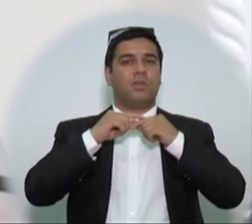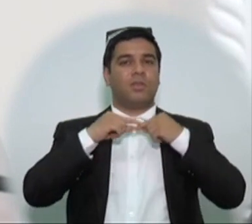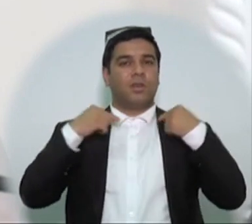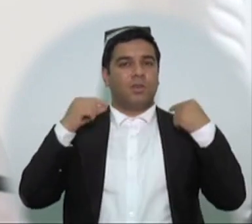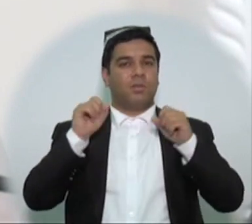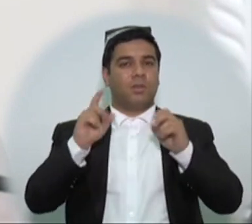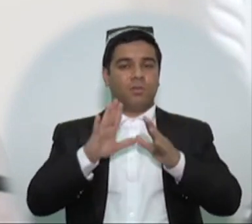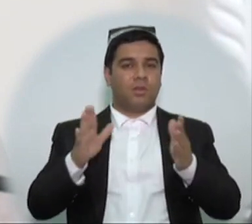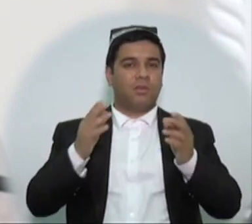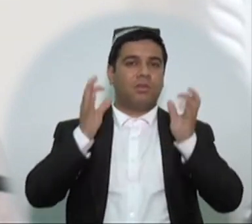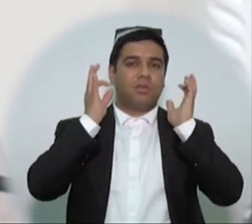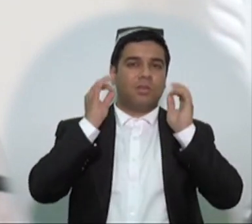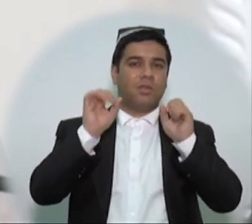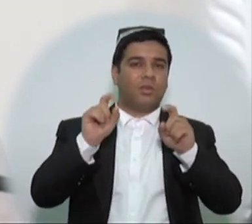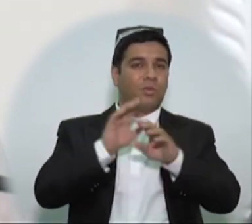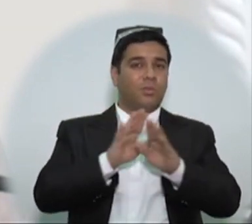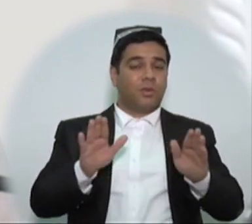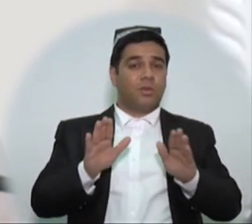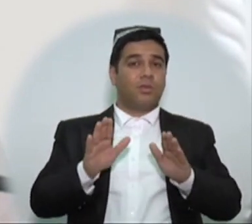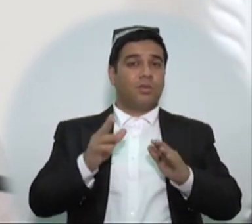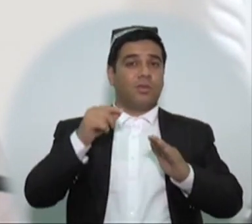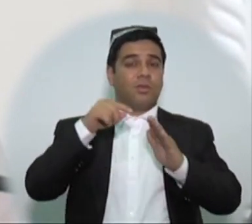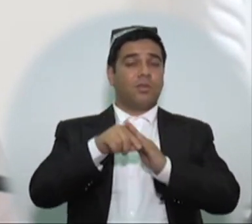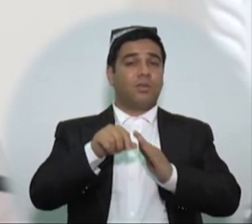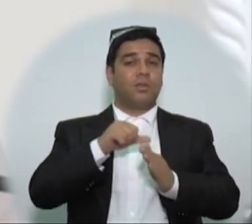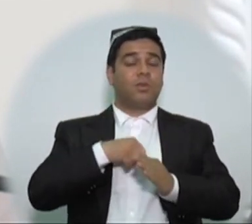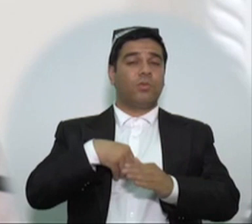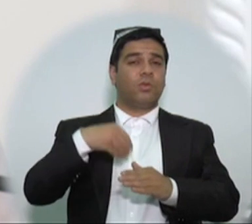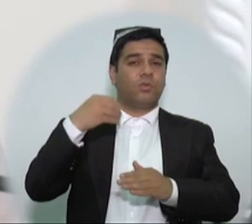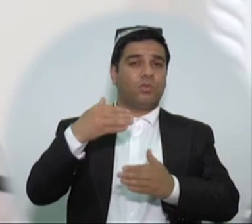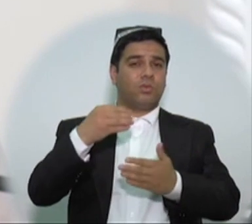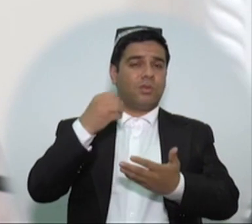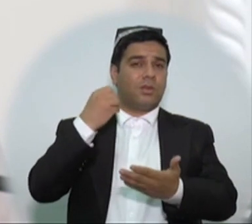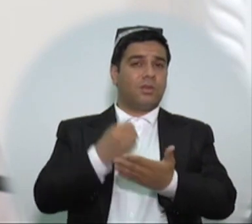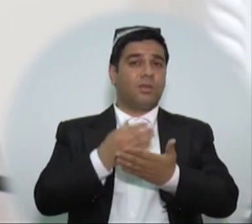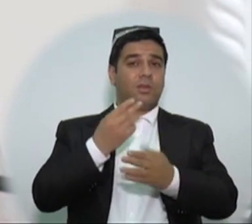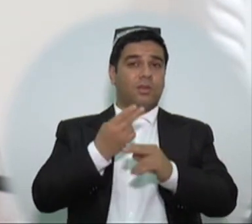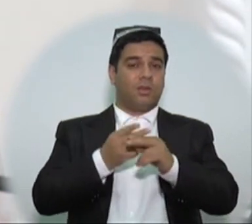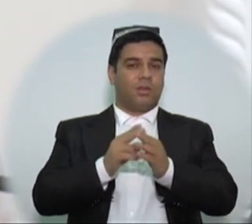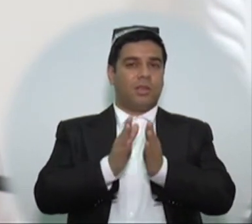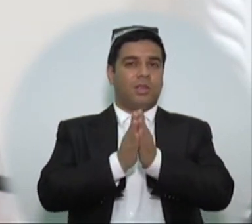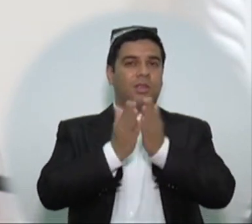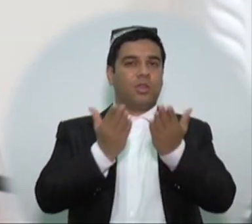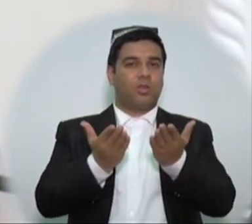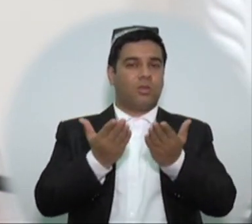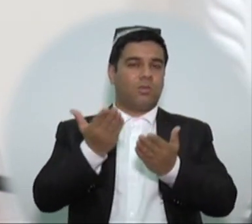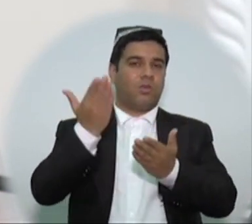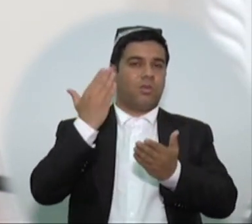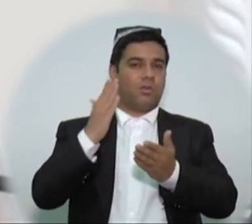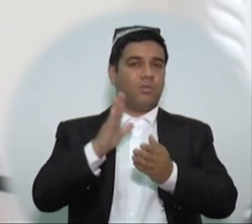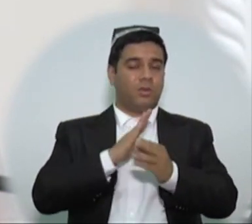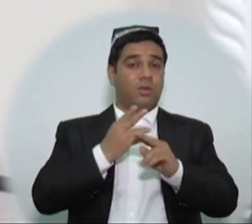takınçamaz, tıllamaz, belki en kadirli savga tartık kitap buldu.